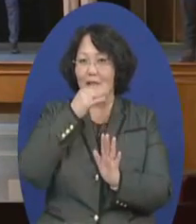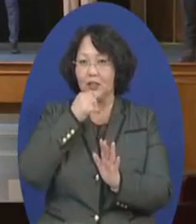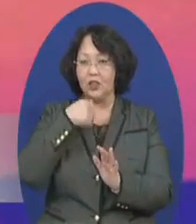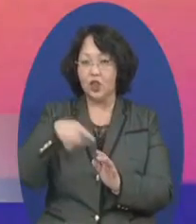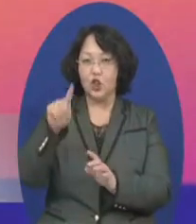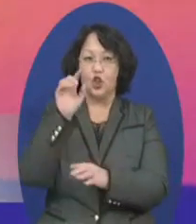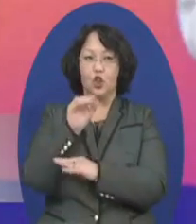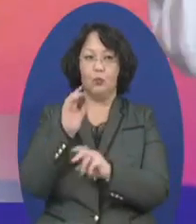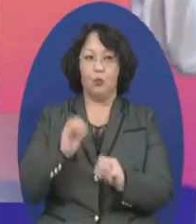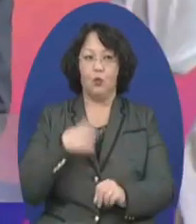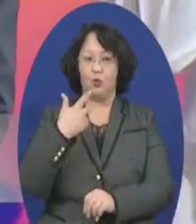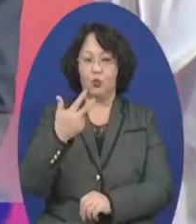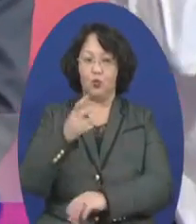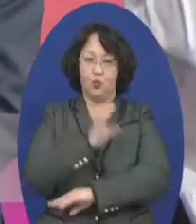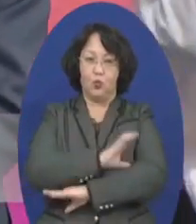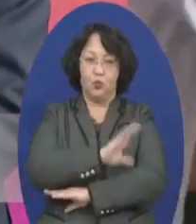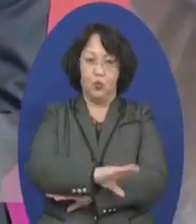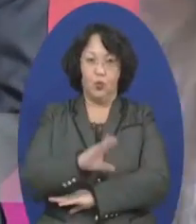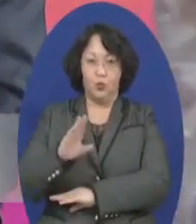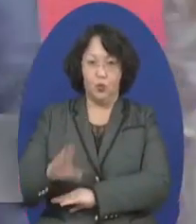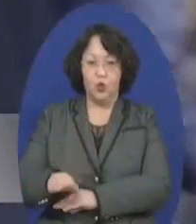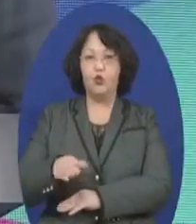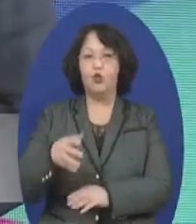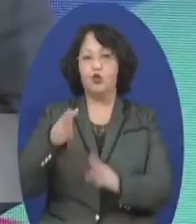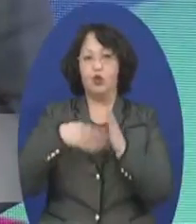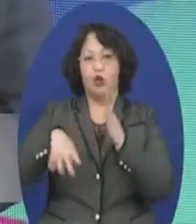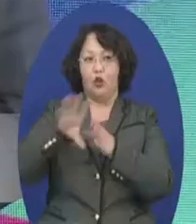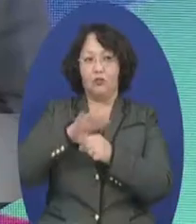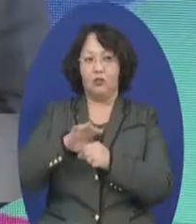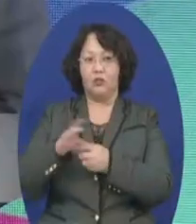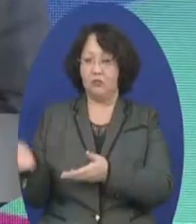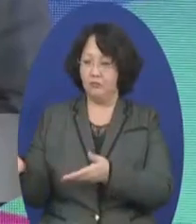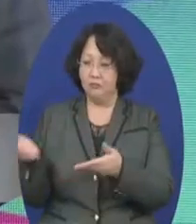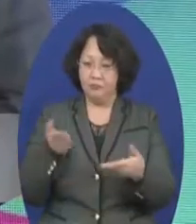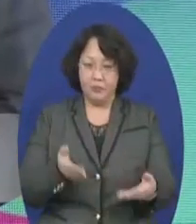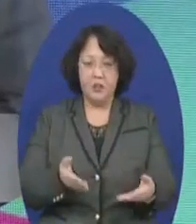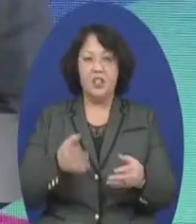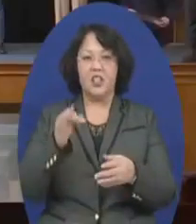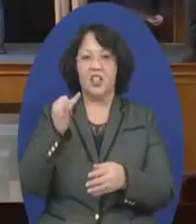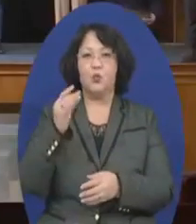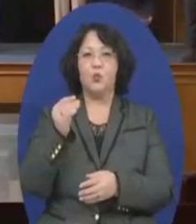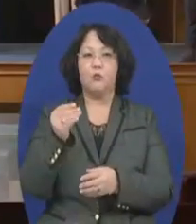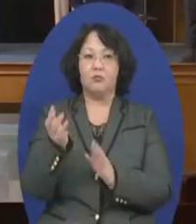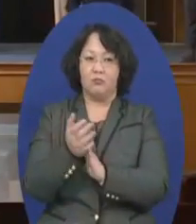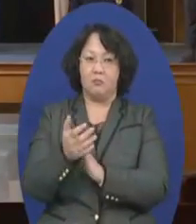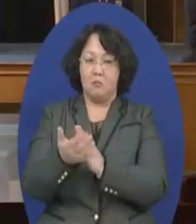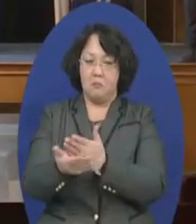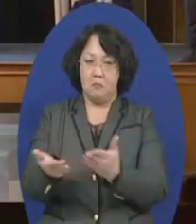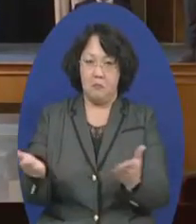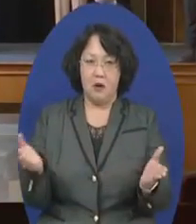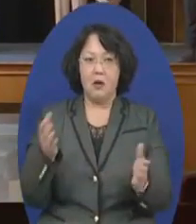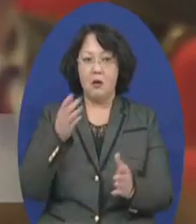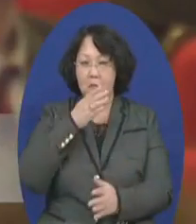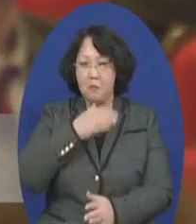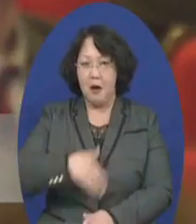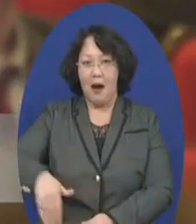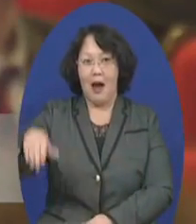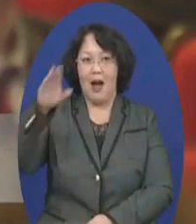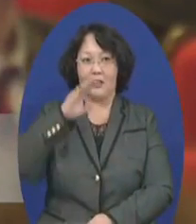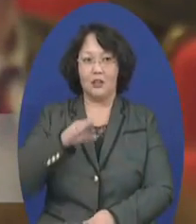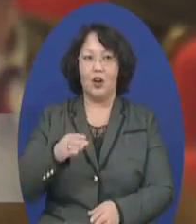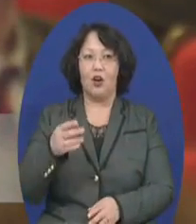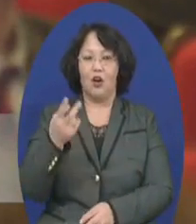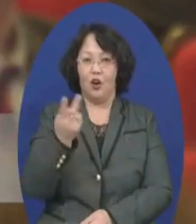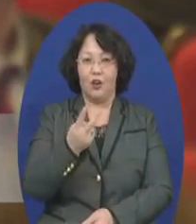наснуудын төлөөлөл болох 33 сурагч төрийн ордны хүндэтгэлийн тайзан дээрээс иргэний үнэмлэхээ гардан авлаа. Тэднээс бид багаасаа үргэсэн